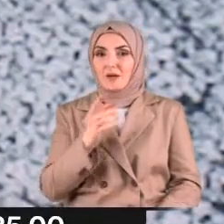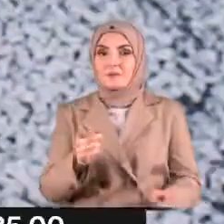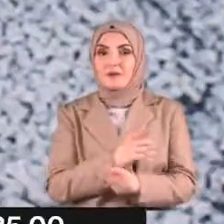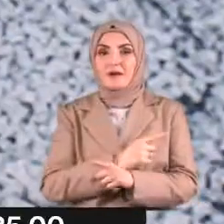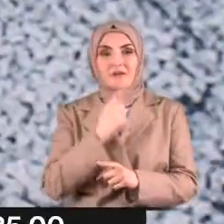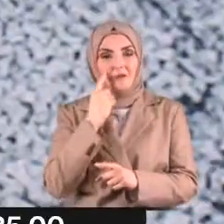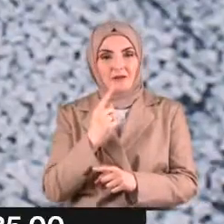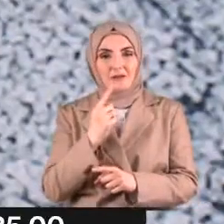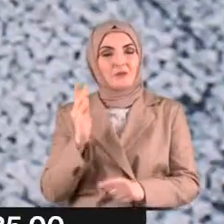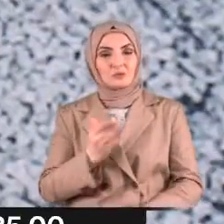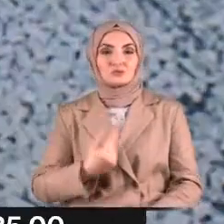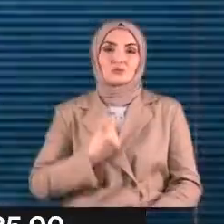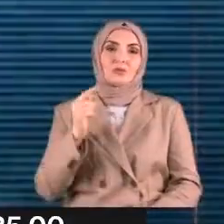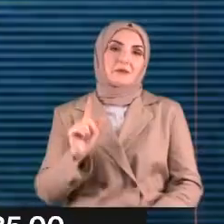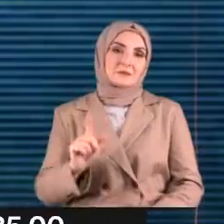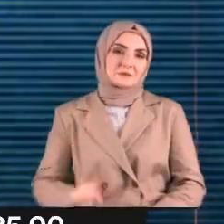umuda.